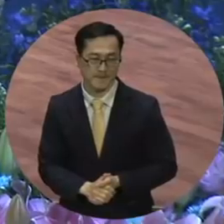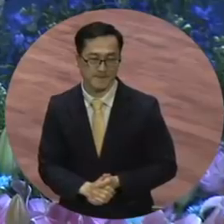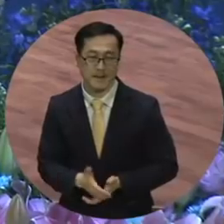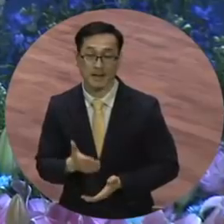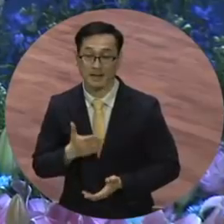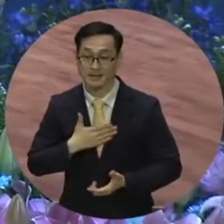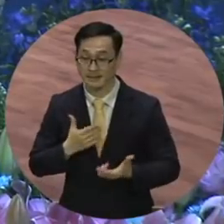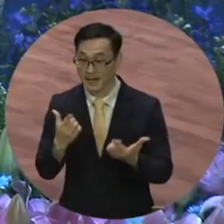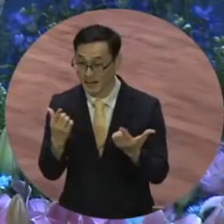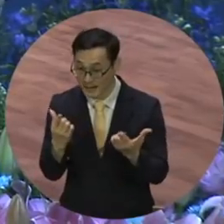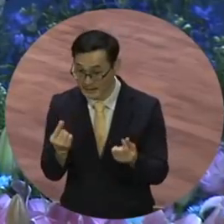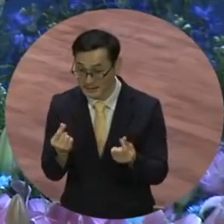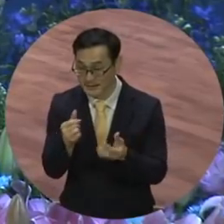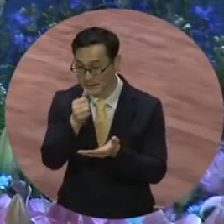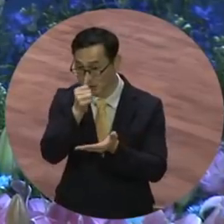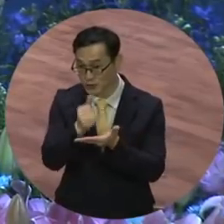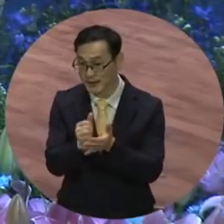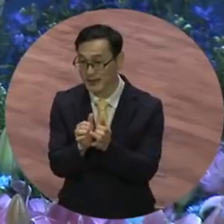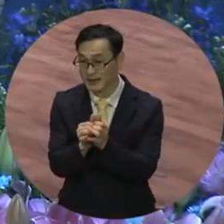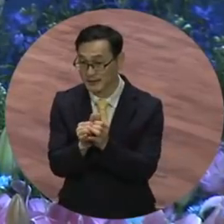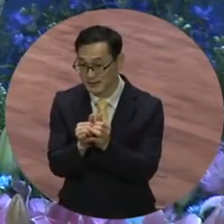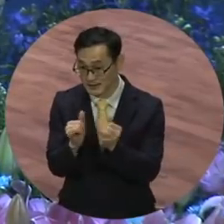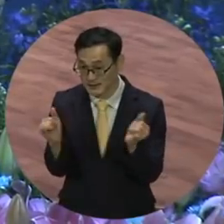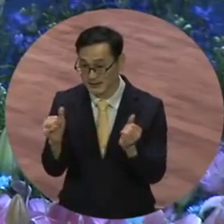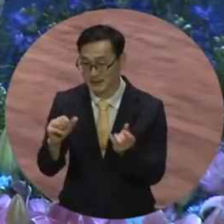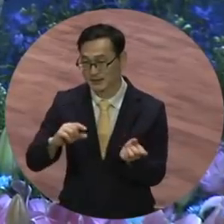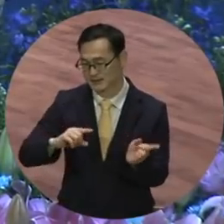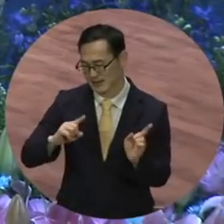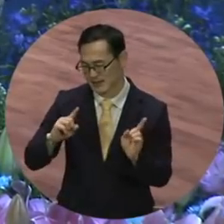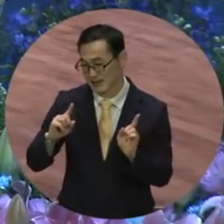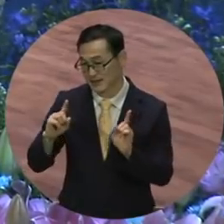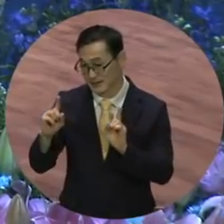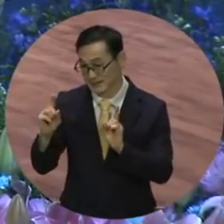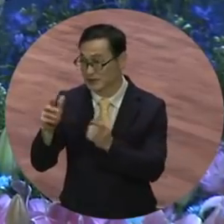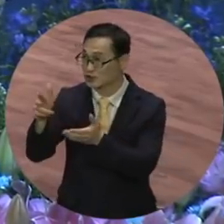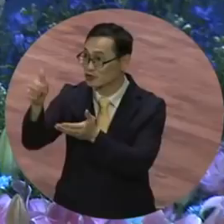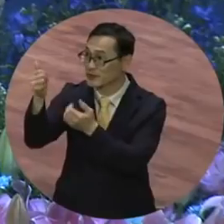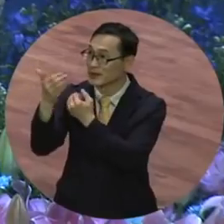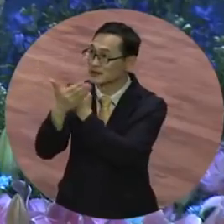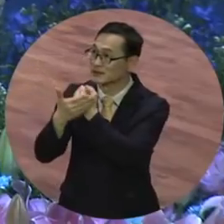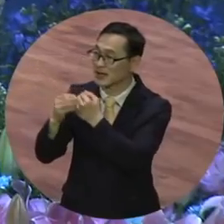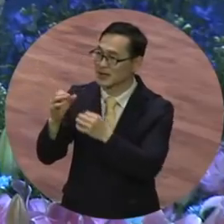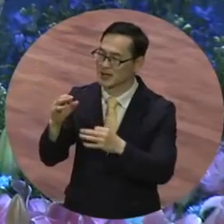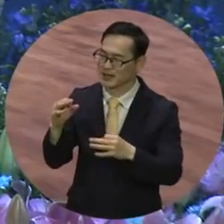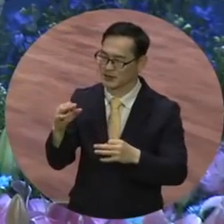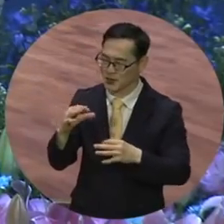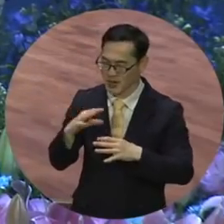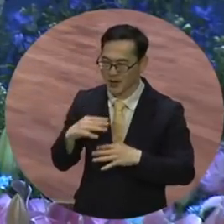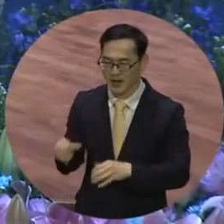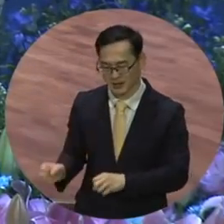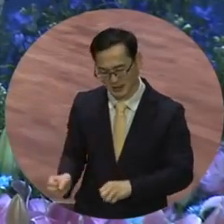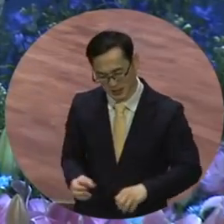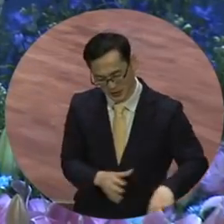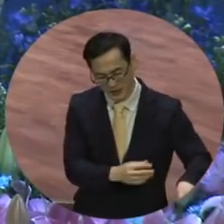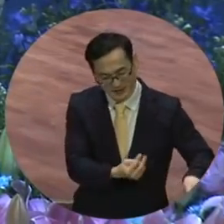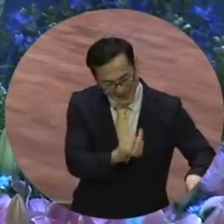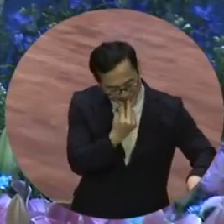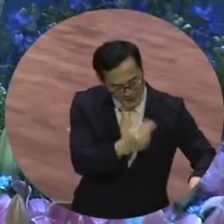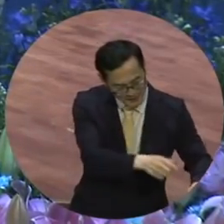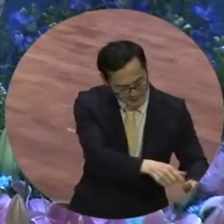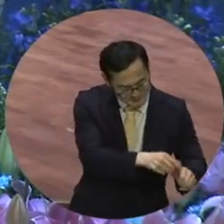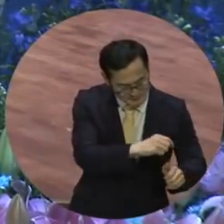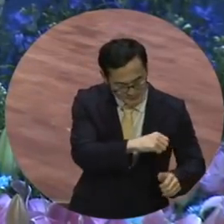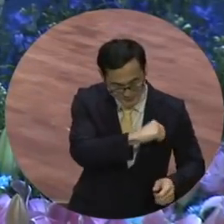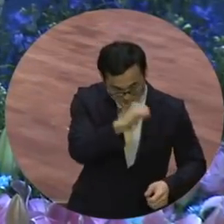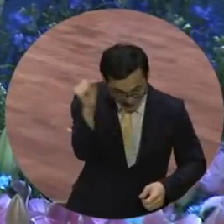나 같은 죄인 살리신 주 은혜 놀라와 잃었던 생명 찾았고